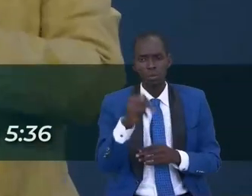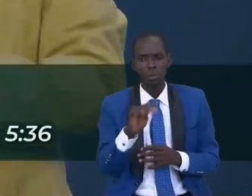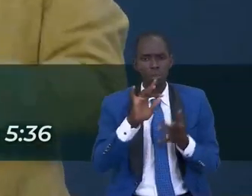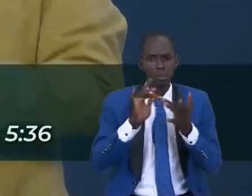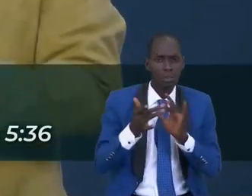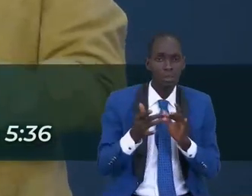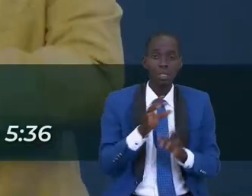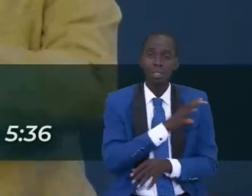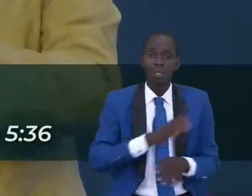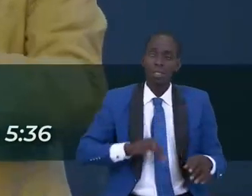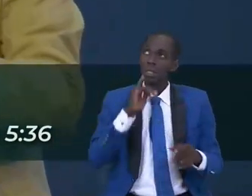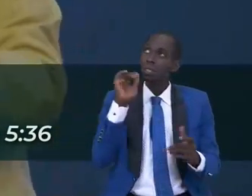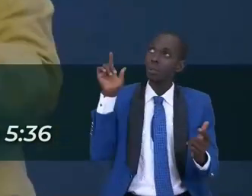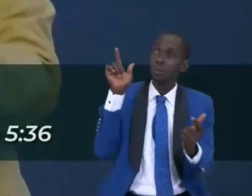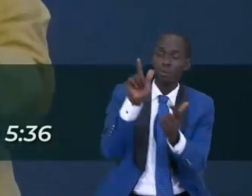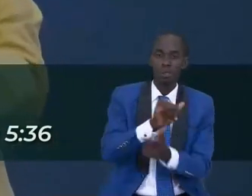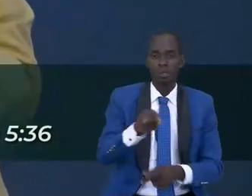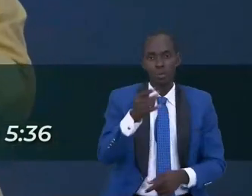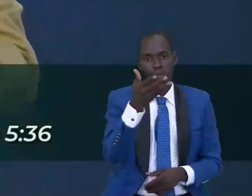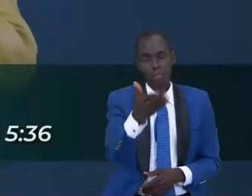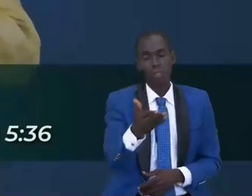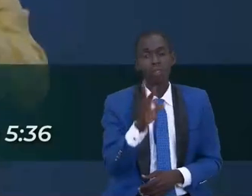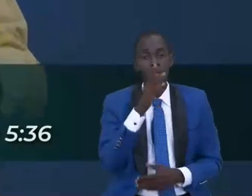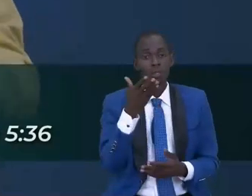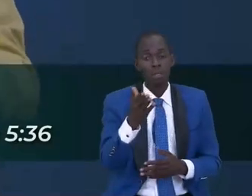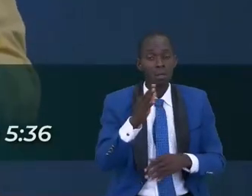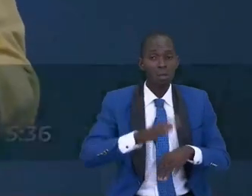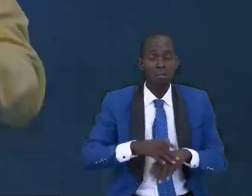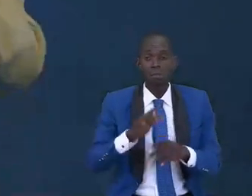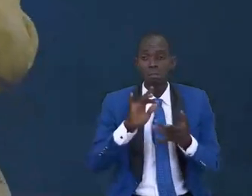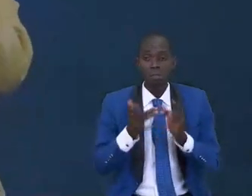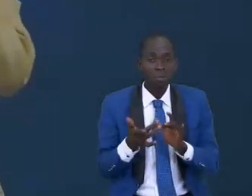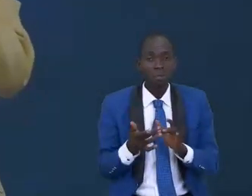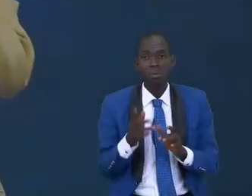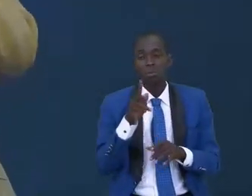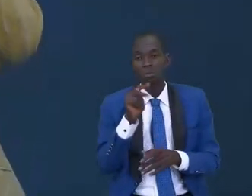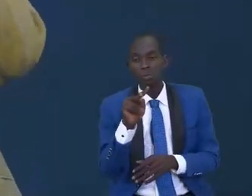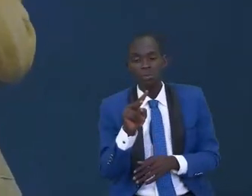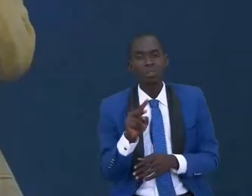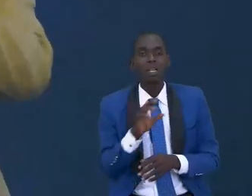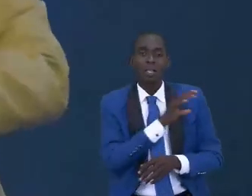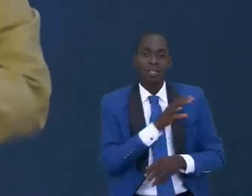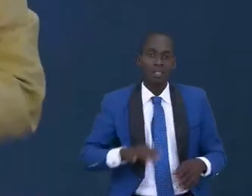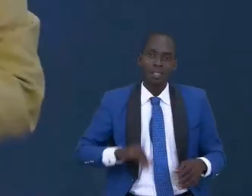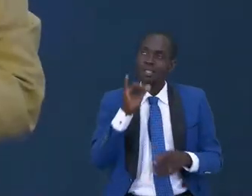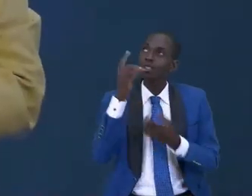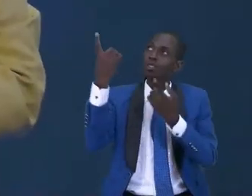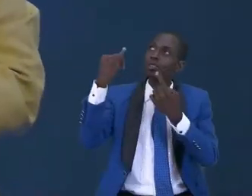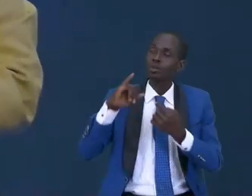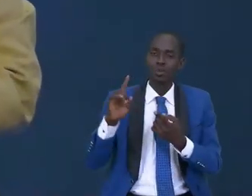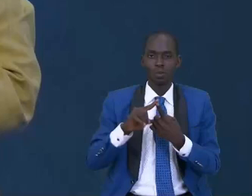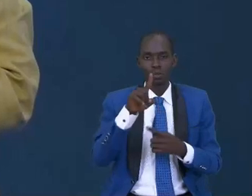télé, Christ viendra à toi. Tu es sur les réseaux sociaux, quel que soit le